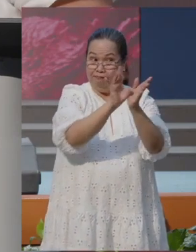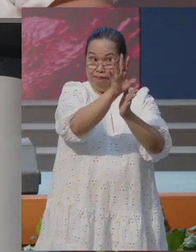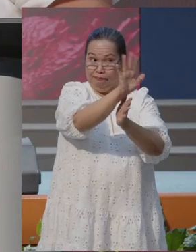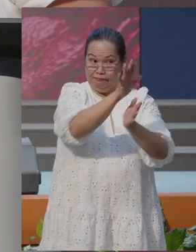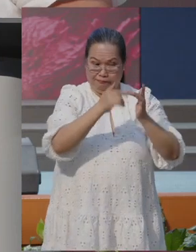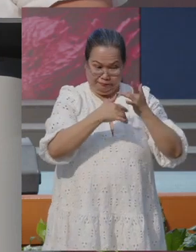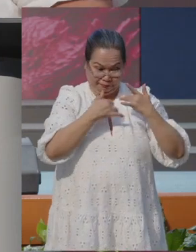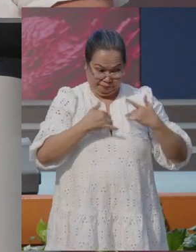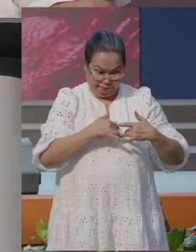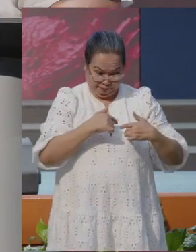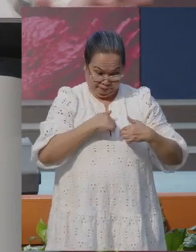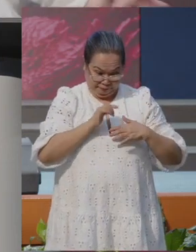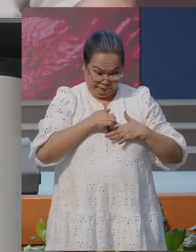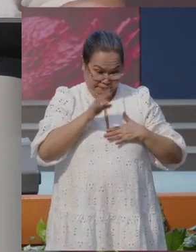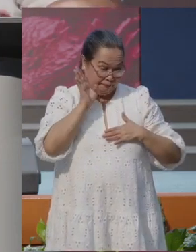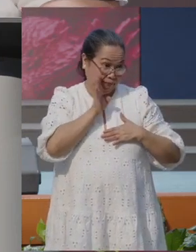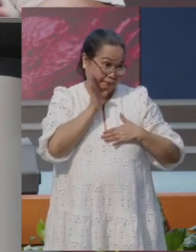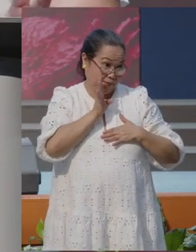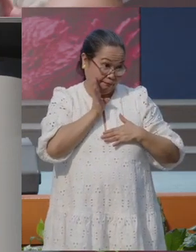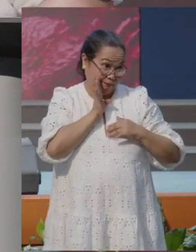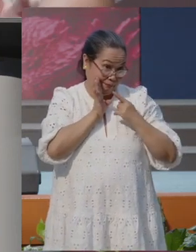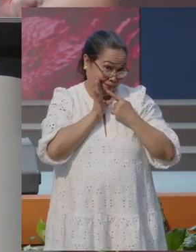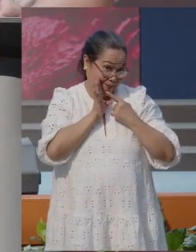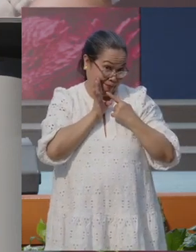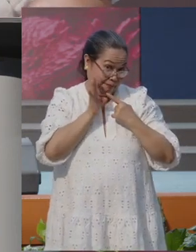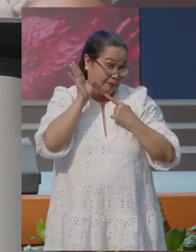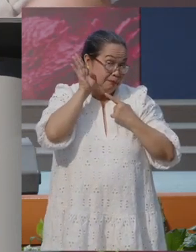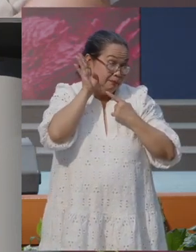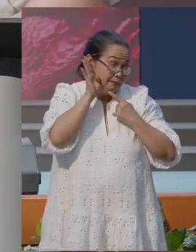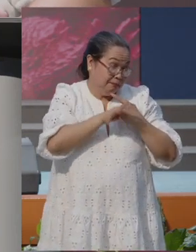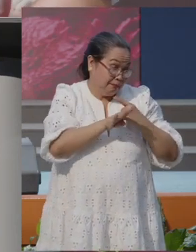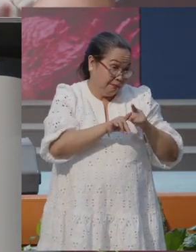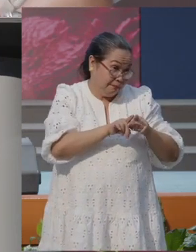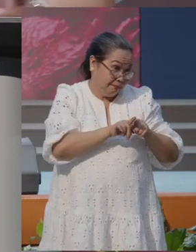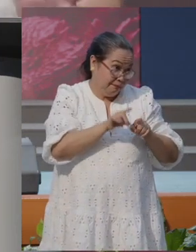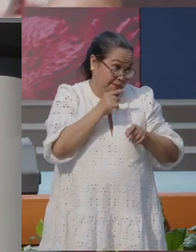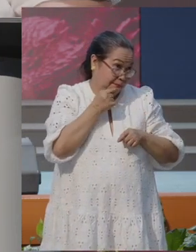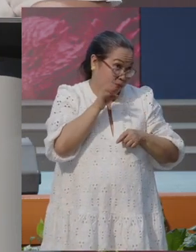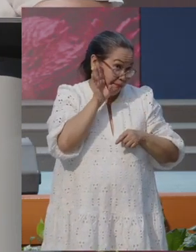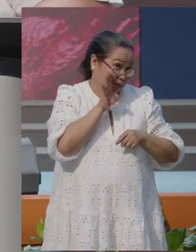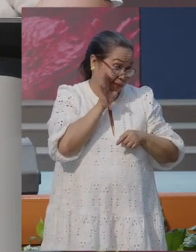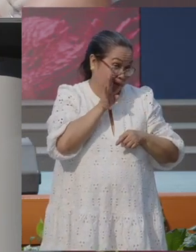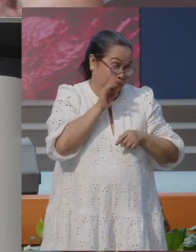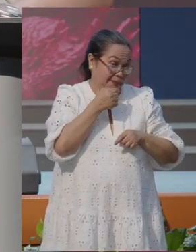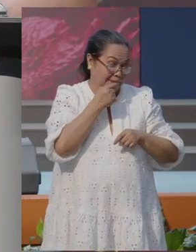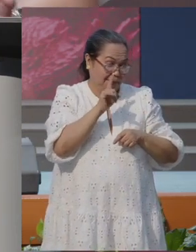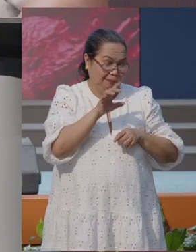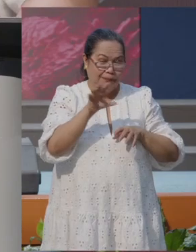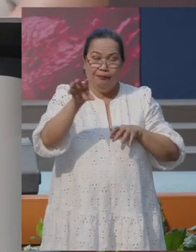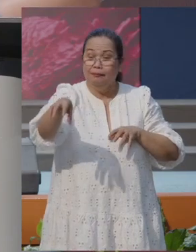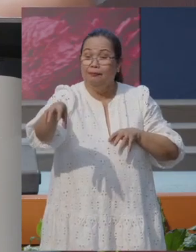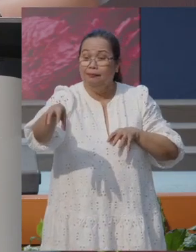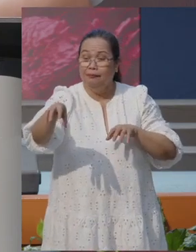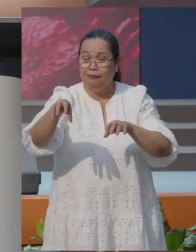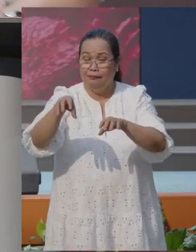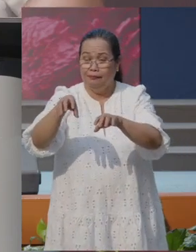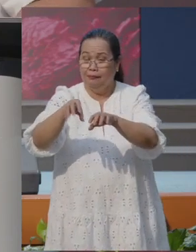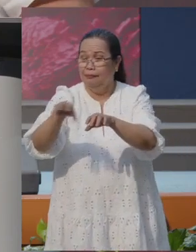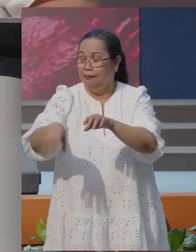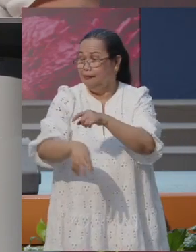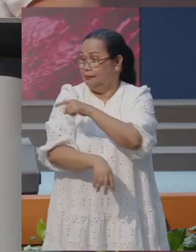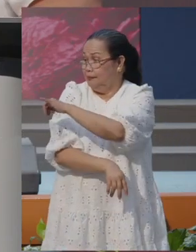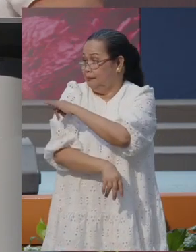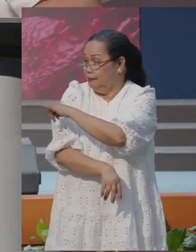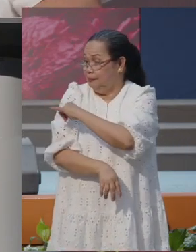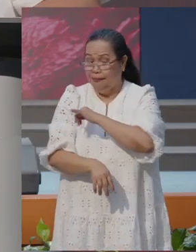heart. So, brother, but you shall reason frankly with your neighbor. So, kapwa ko